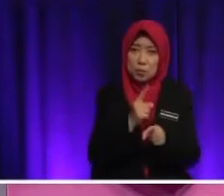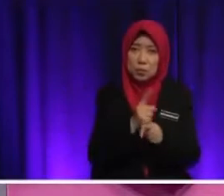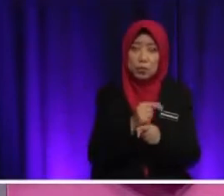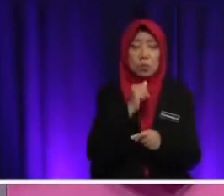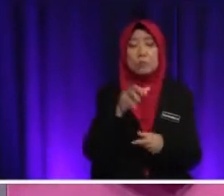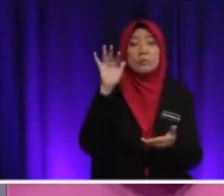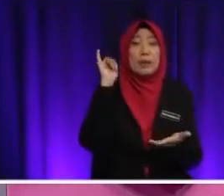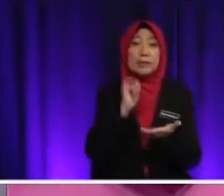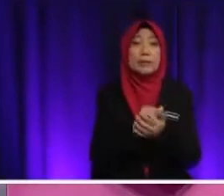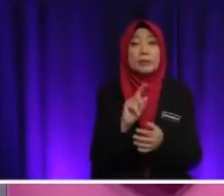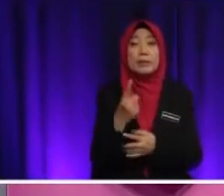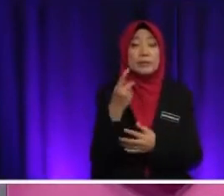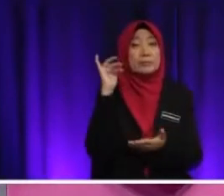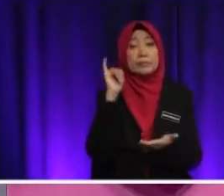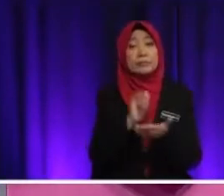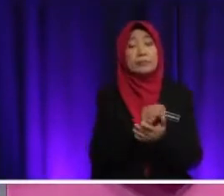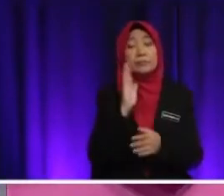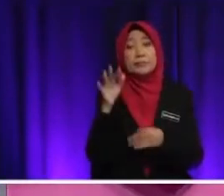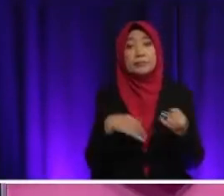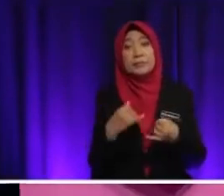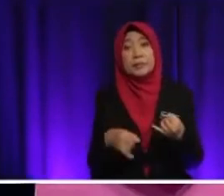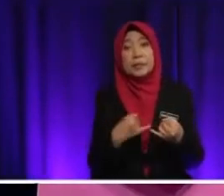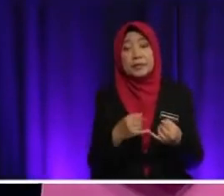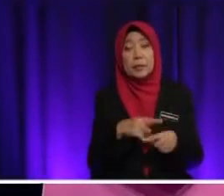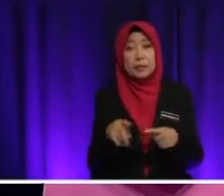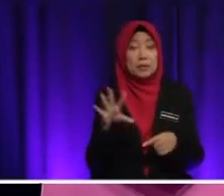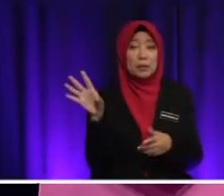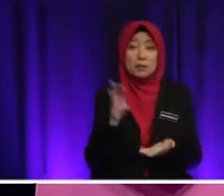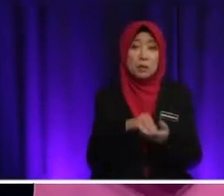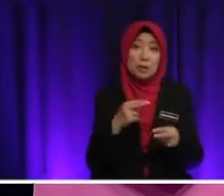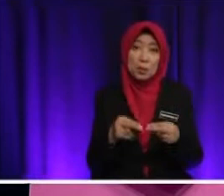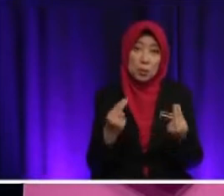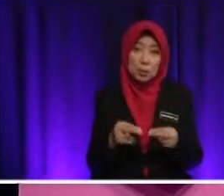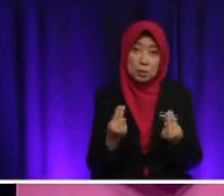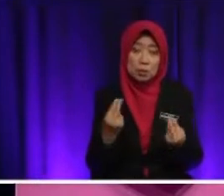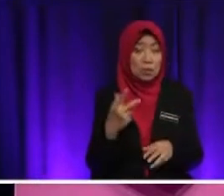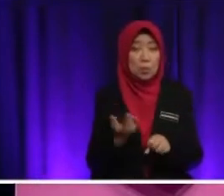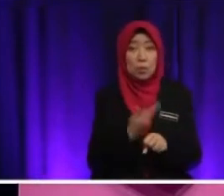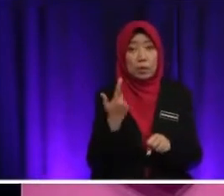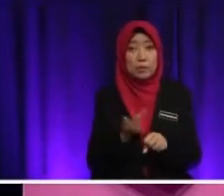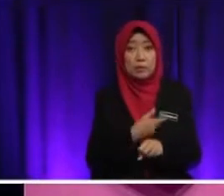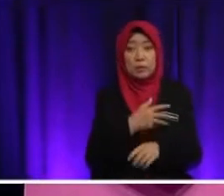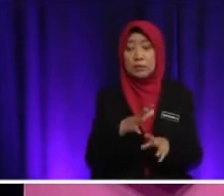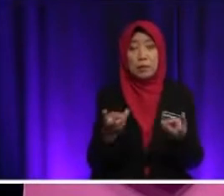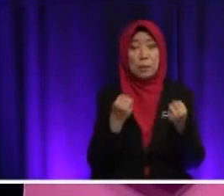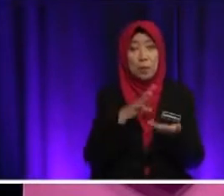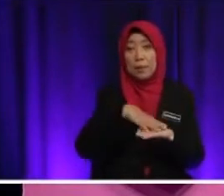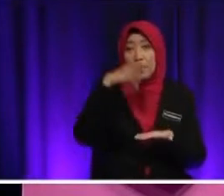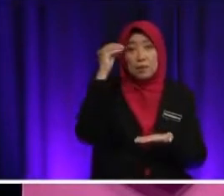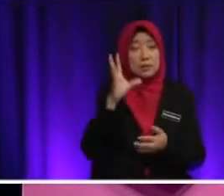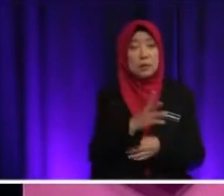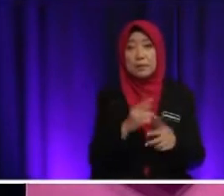yakin saja. Saya yakin ni, saya akan berjaya. Nota tak buat, betul. Latihan tak buat, tak nak belajar dan